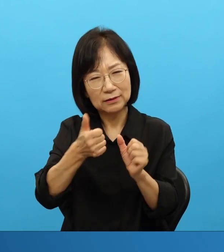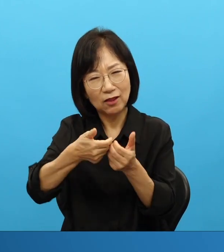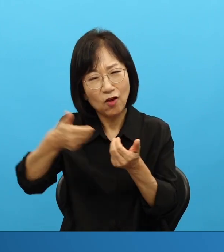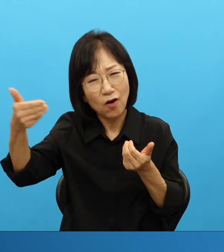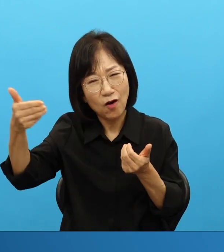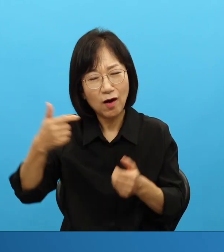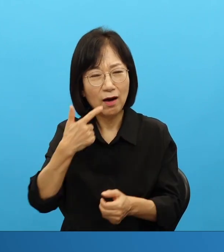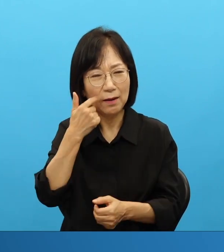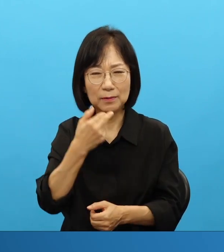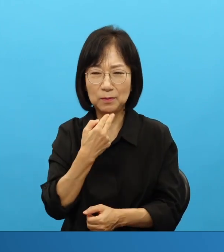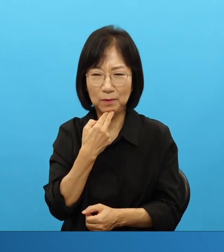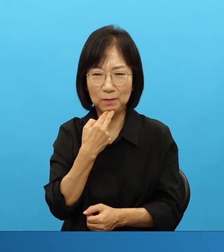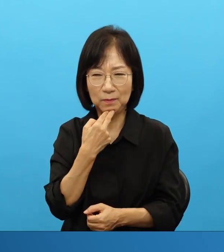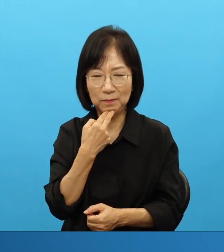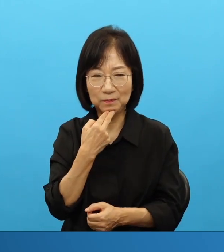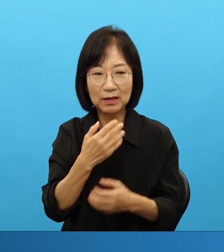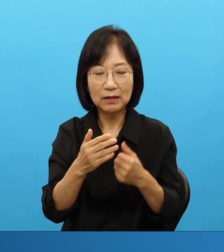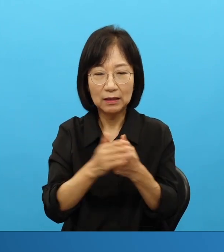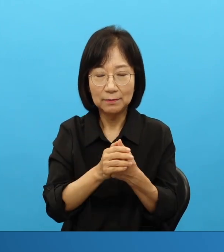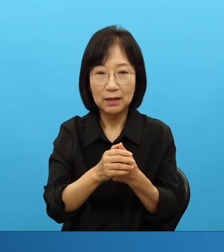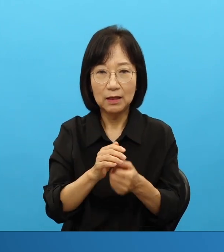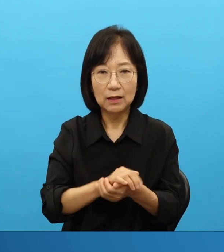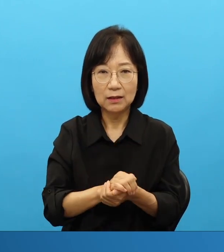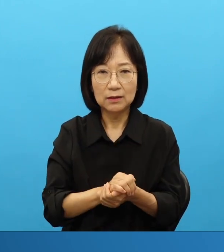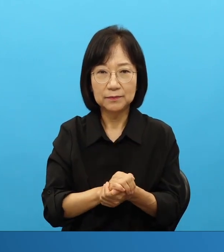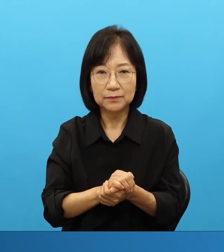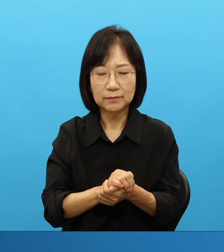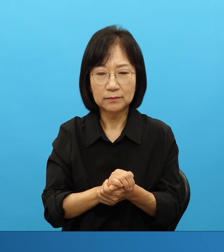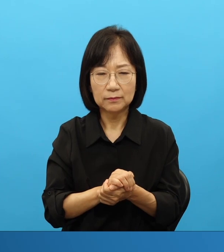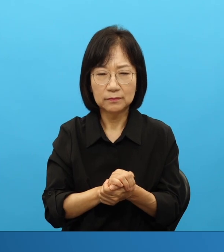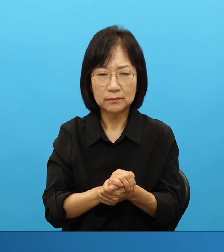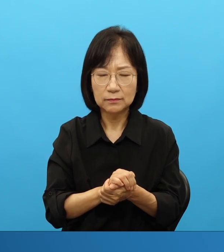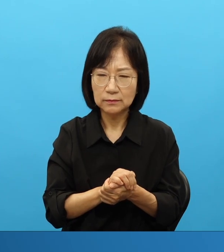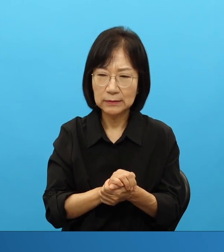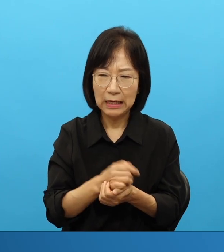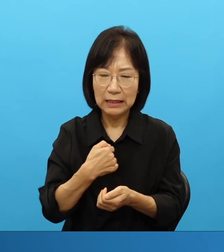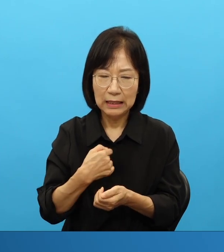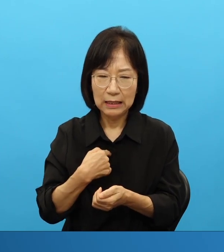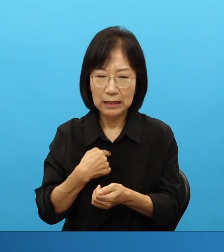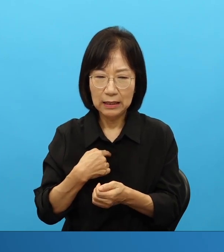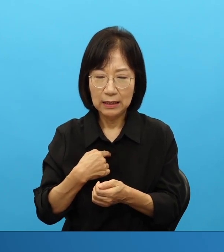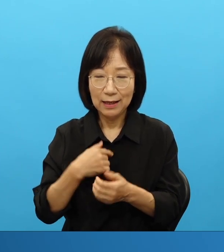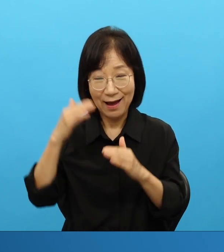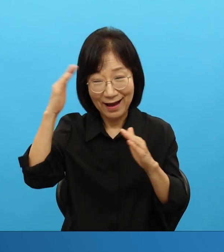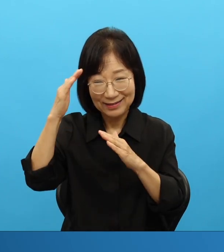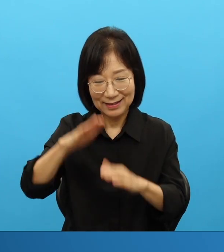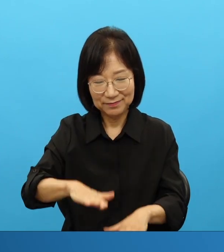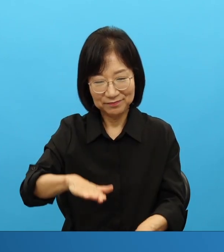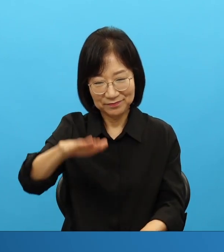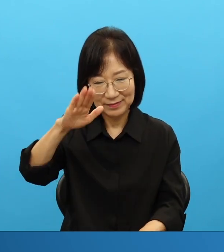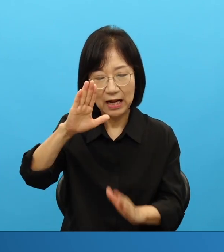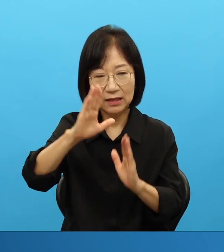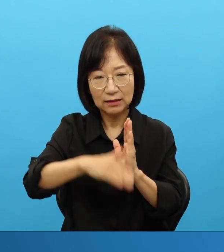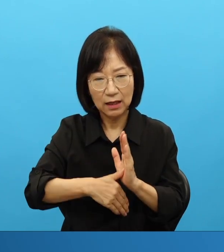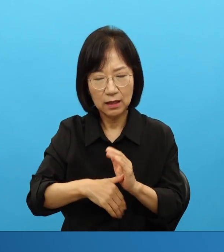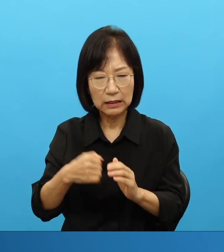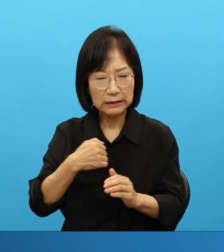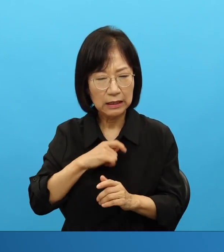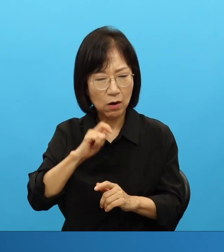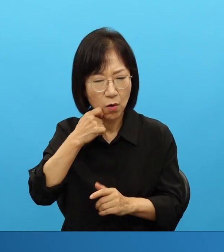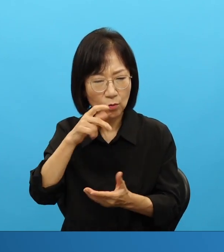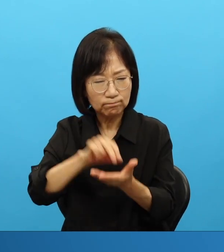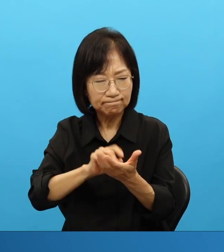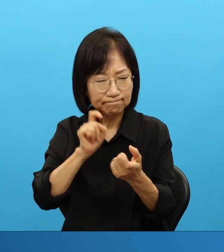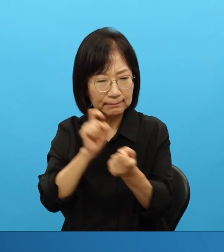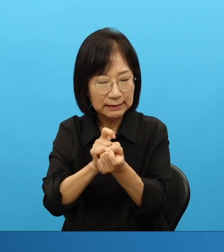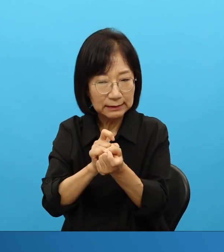때마다 그 장로님이 자꾸 찾아와서 뭘 도와주는 거예요. There was an elder at our church who knew very